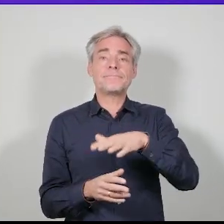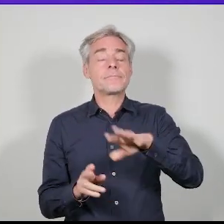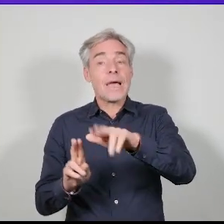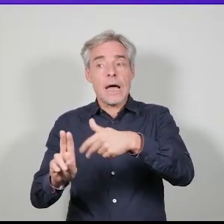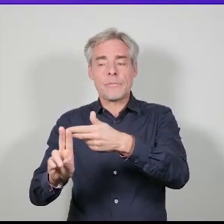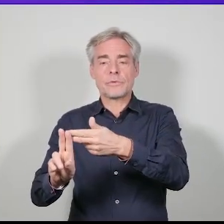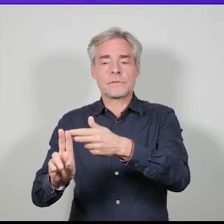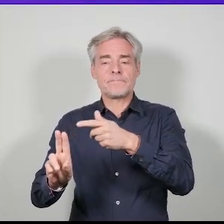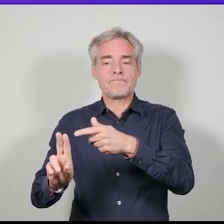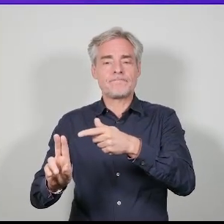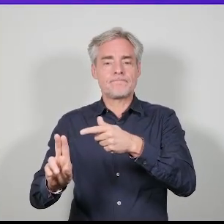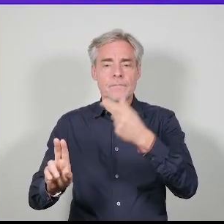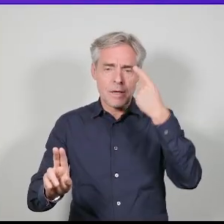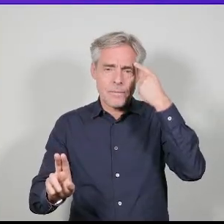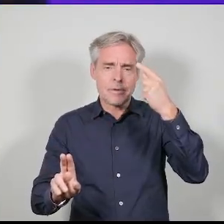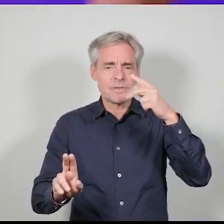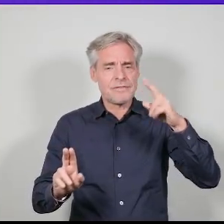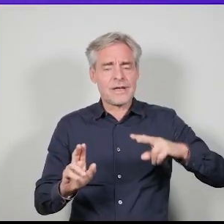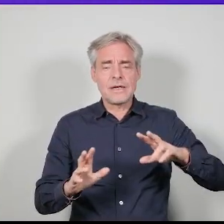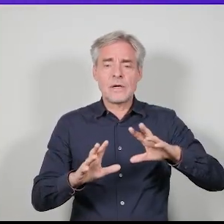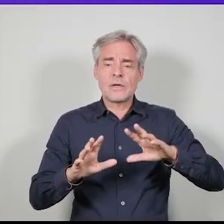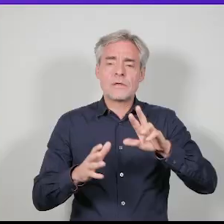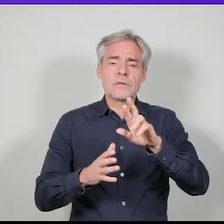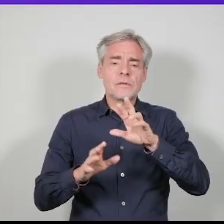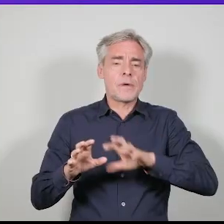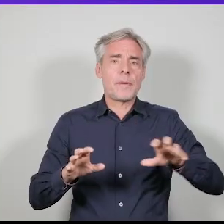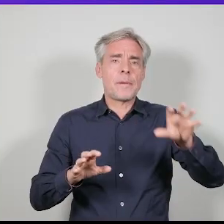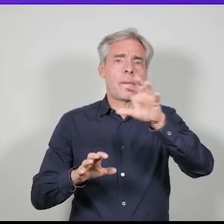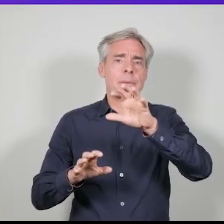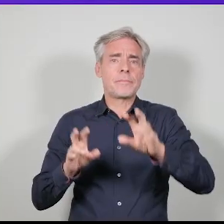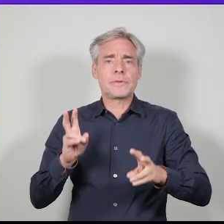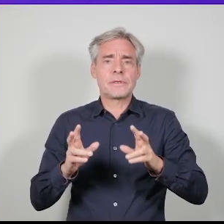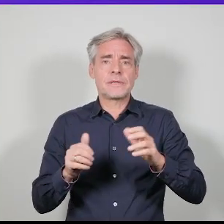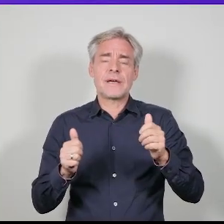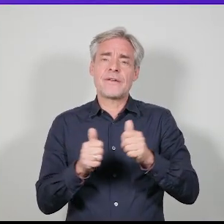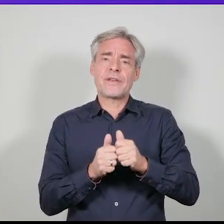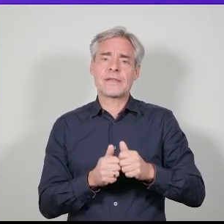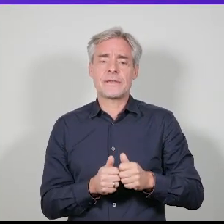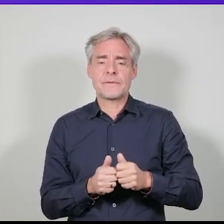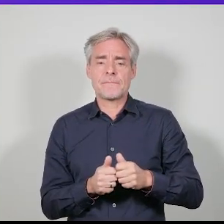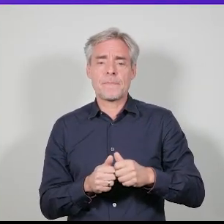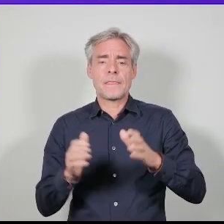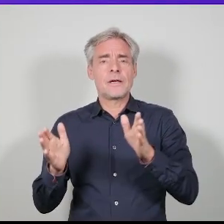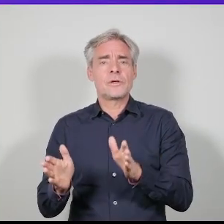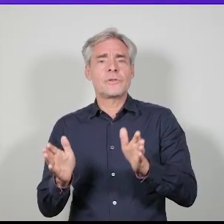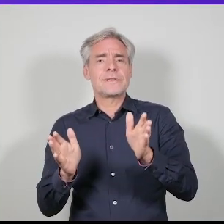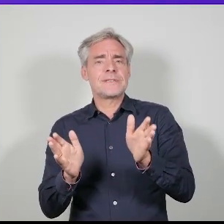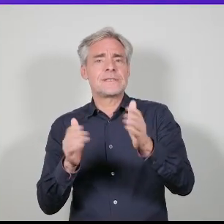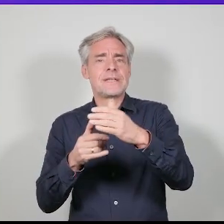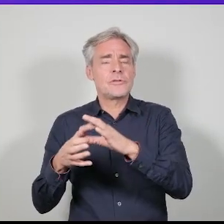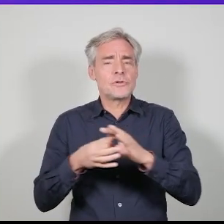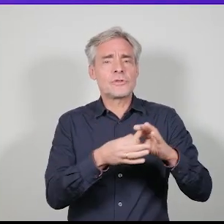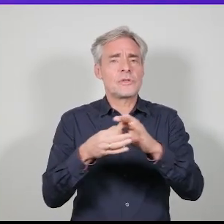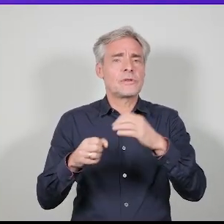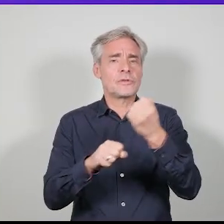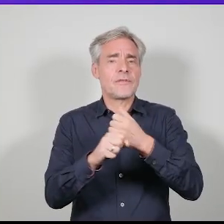Et cette réponse, vous l'avez pensée de manière très territorialisée, avec une cellule de solidarité collaborative,